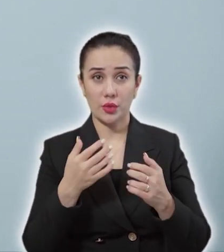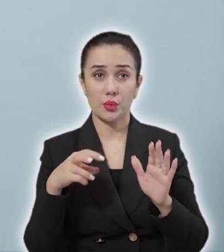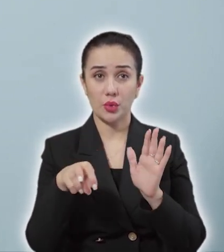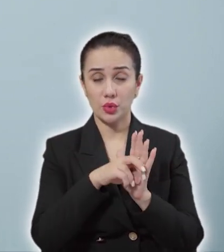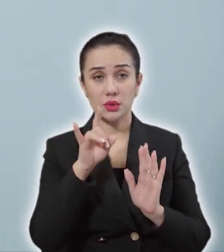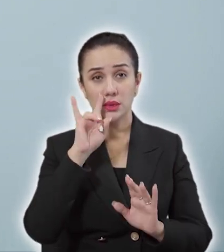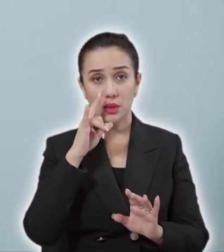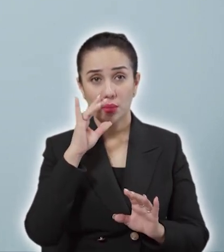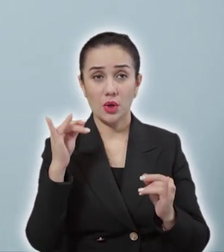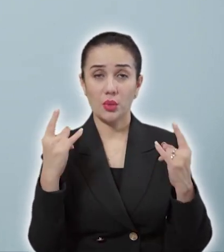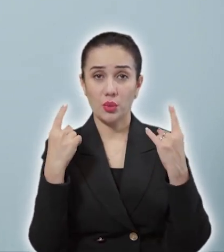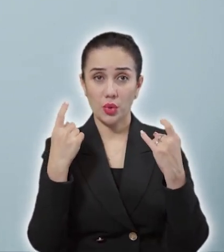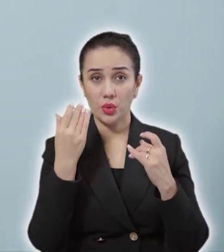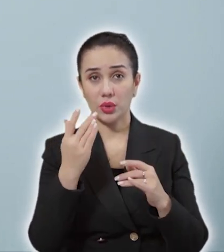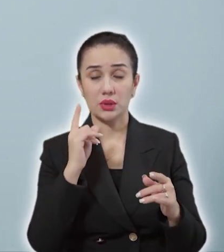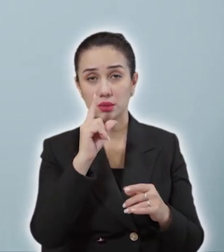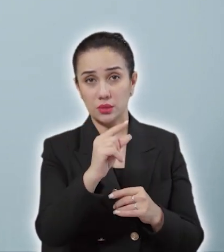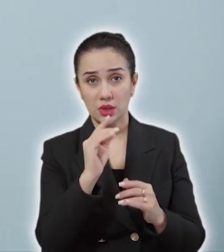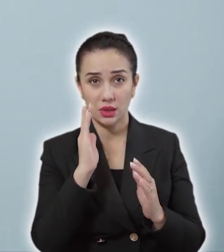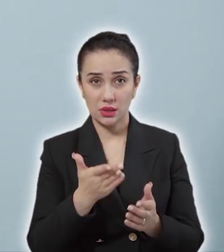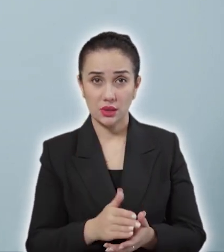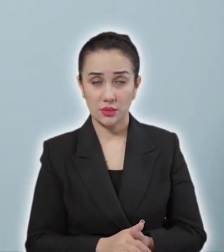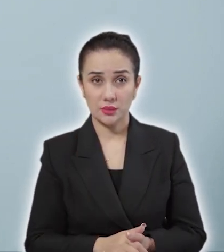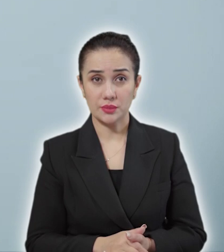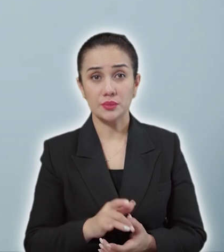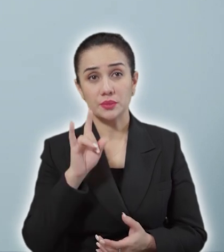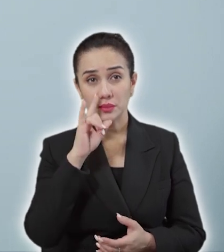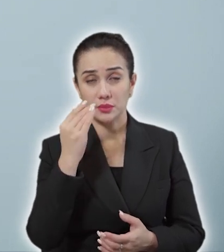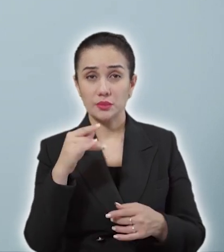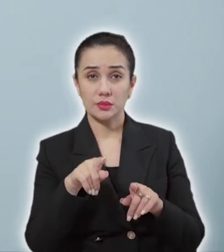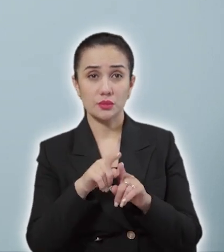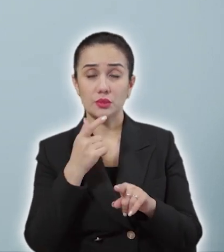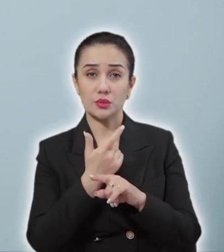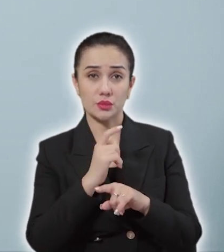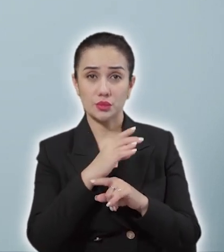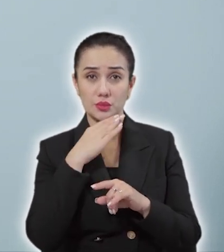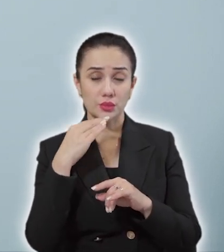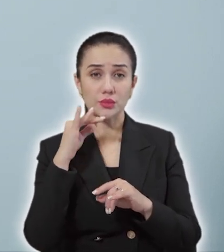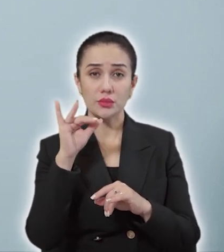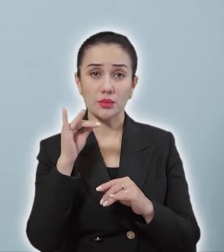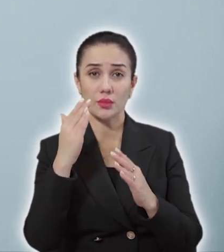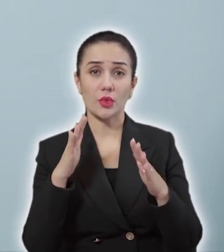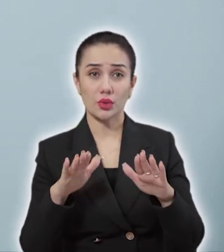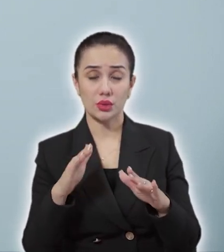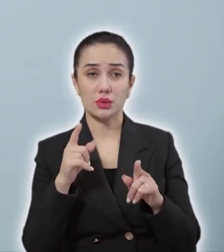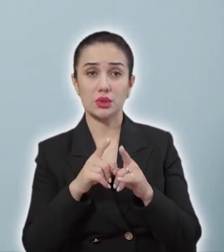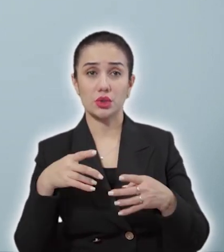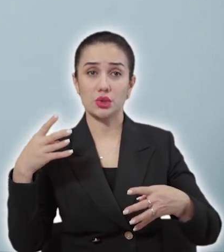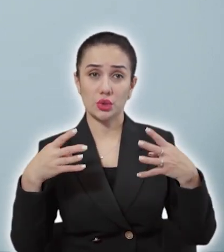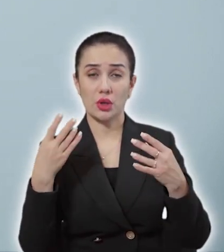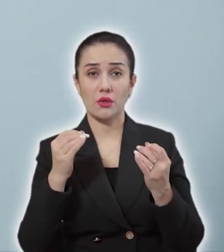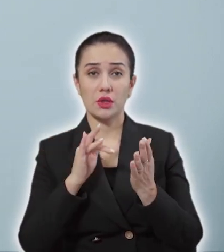poyezdiga o'tirasan-da, Samarqand, Buxoro taraflarga qarab ketasan. Samarqandda ham juda ko'plab tarixiy